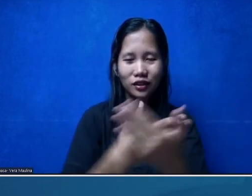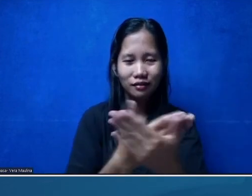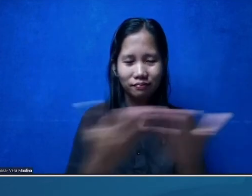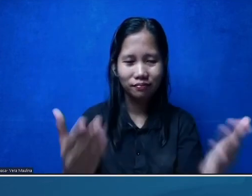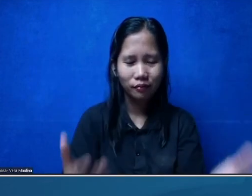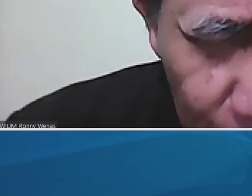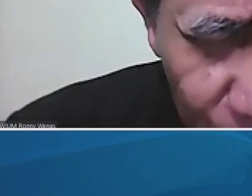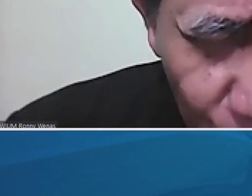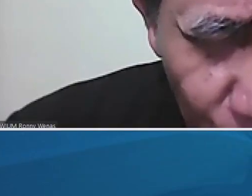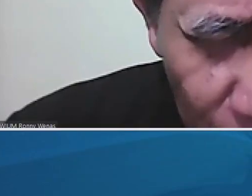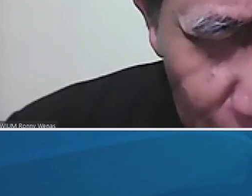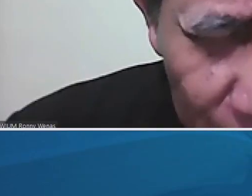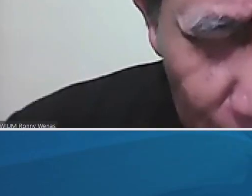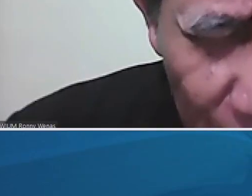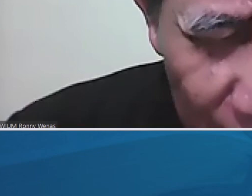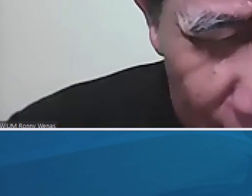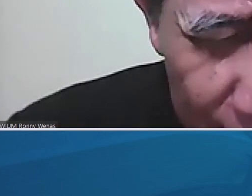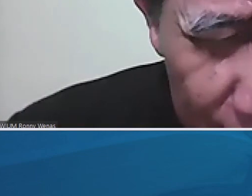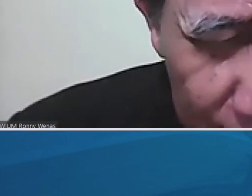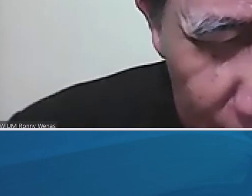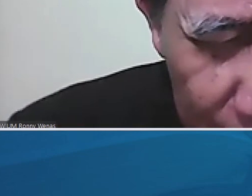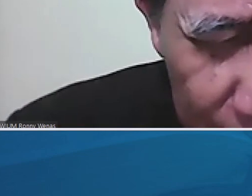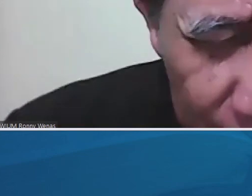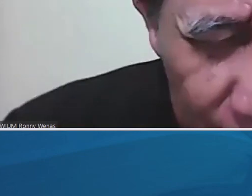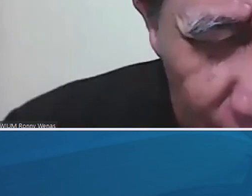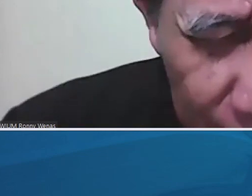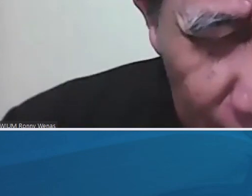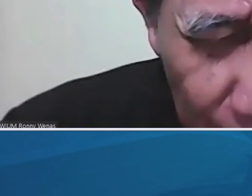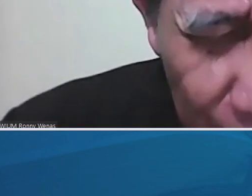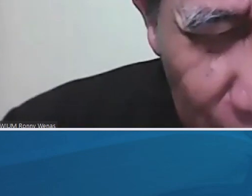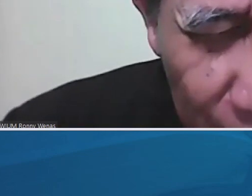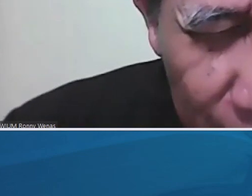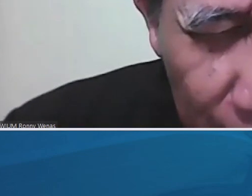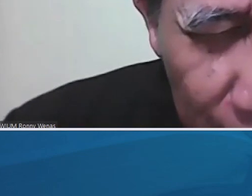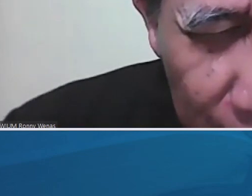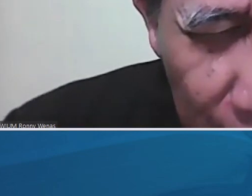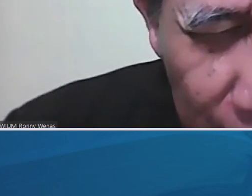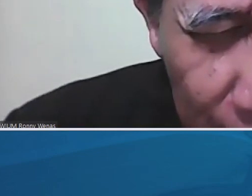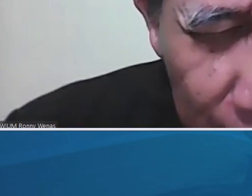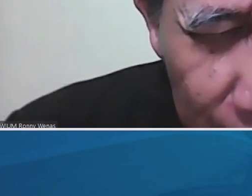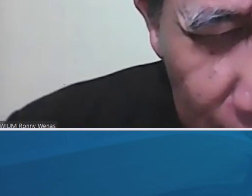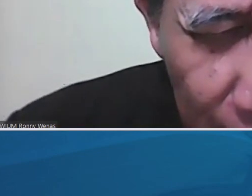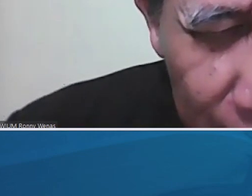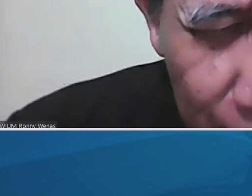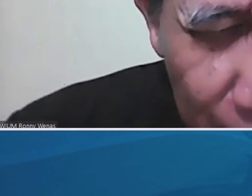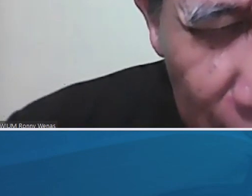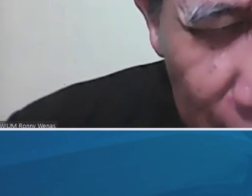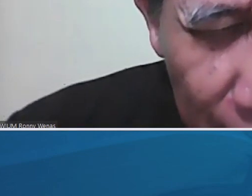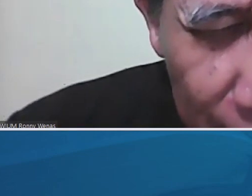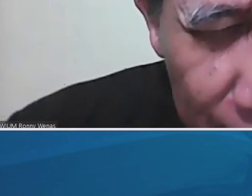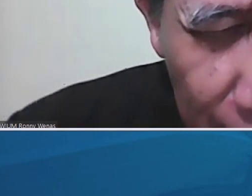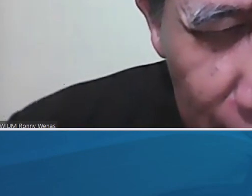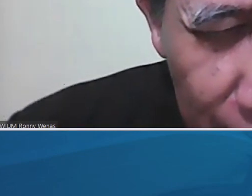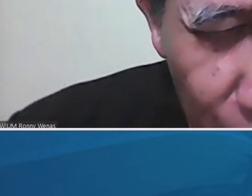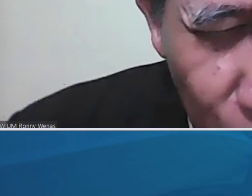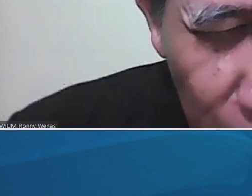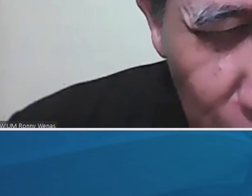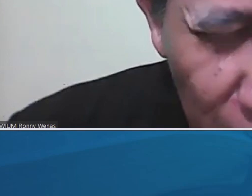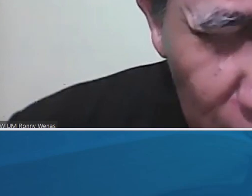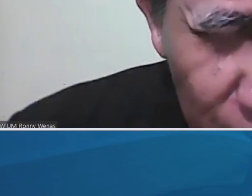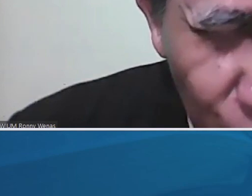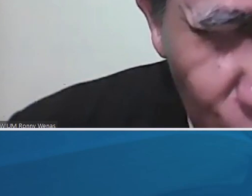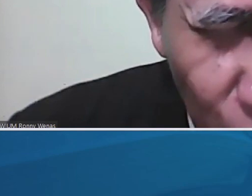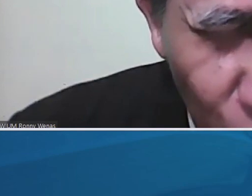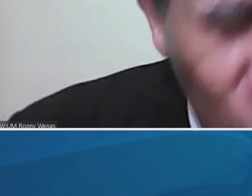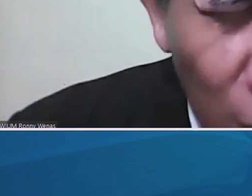surga kami bersyukur dan berterimakasih kami mengerti keadaan yang sebenarnya yang terjadi di